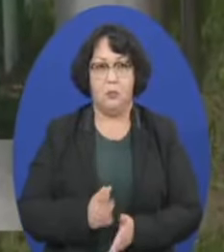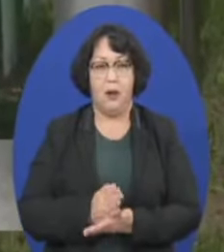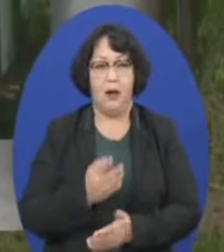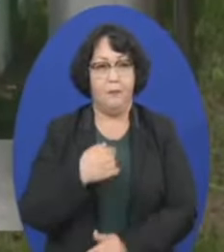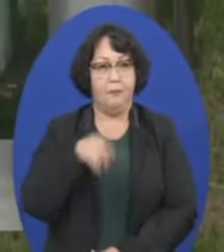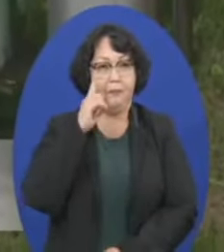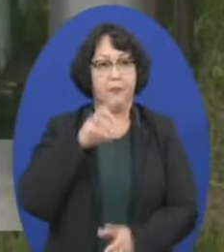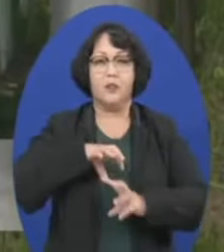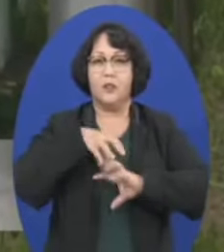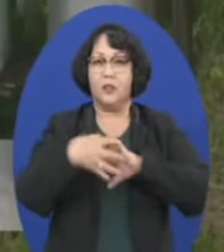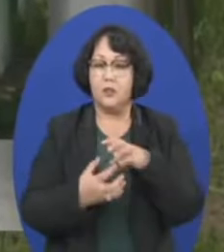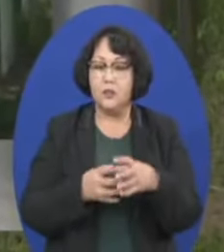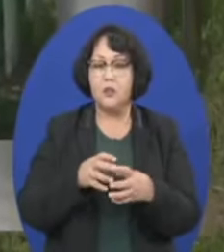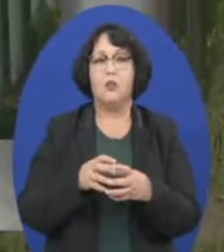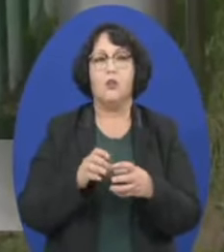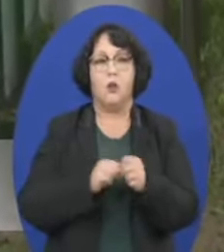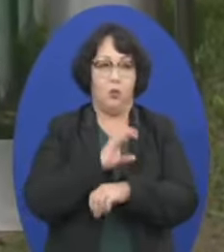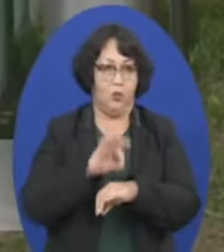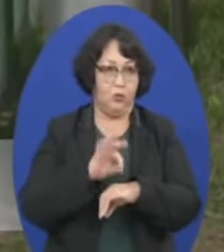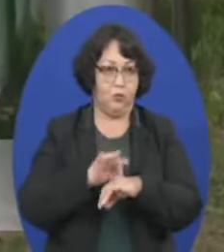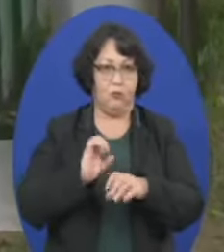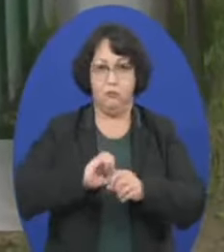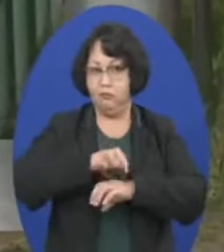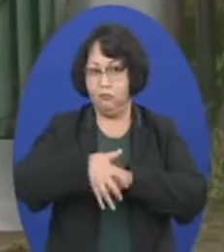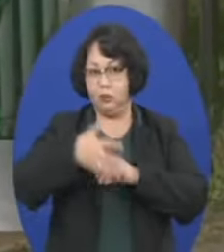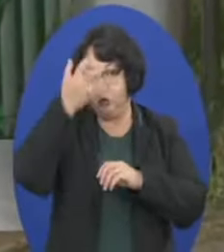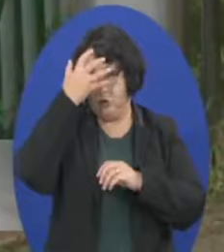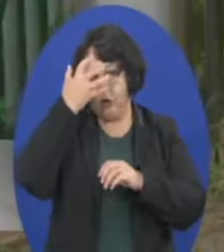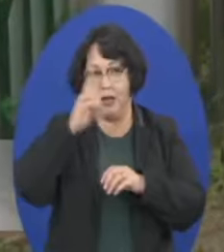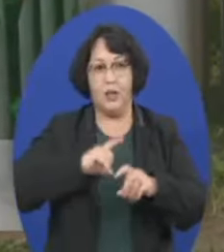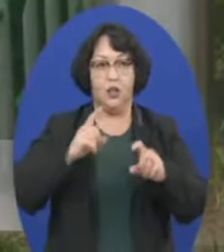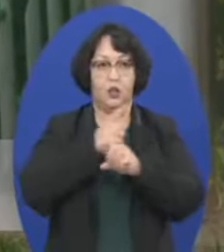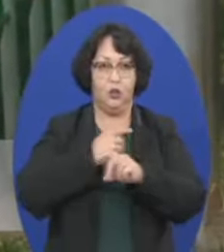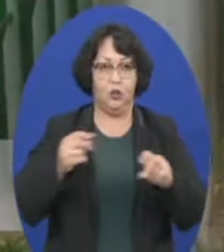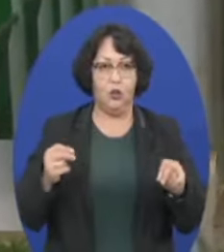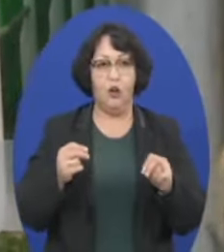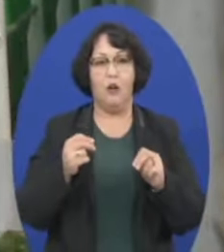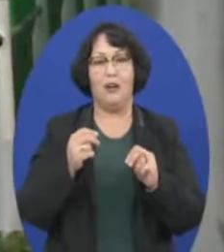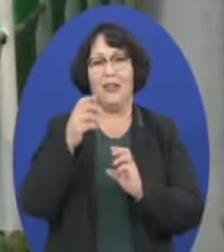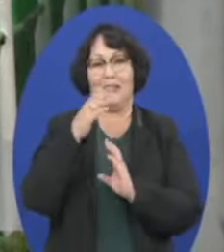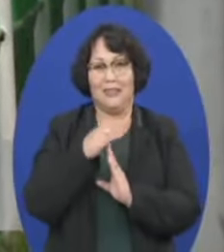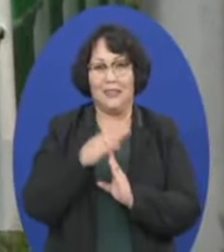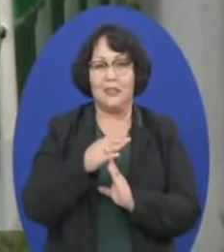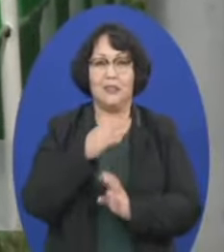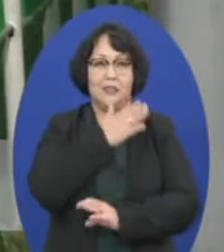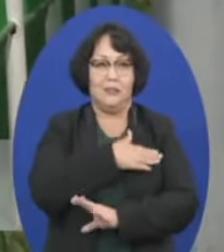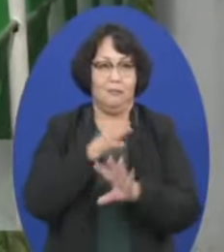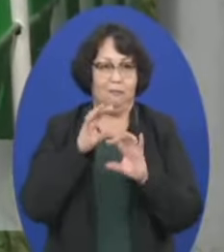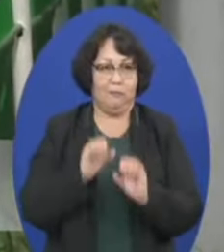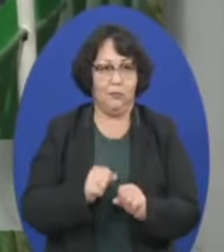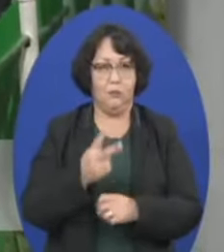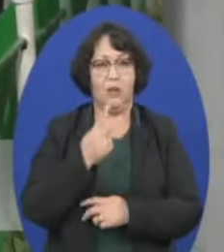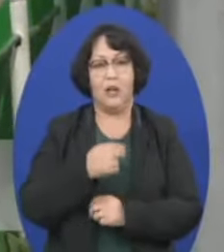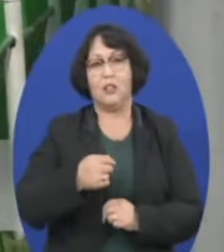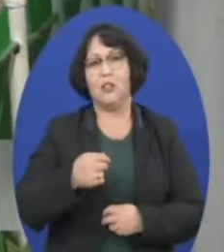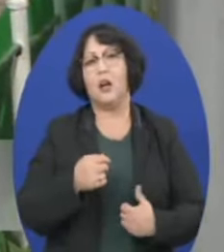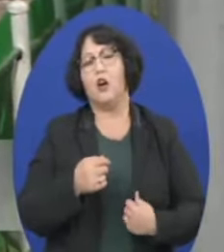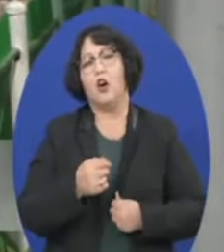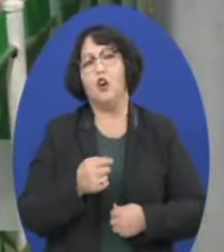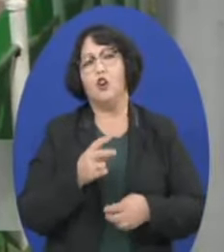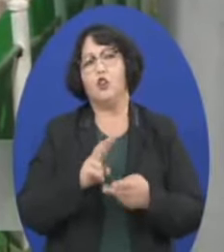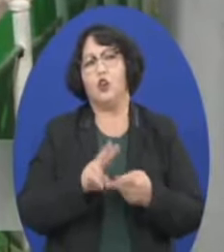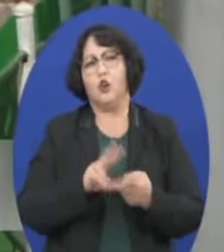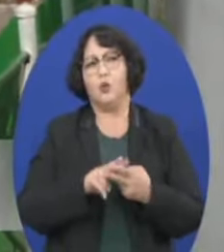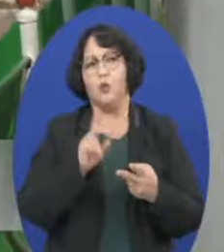За нэгдүгээр тэ дэлхийн нийтэд цар тахал голомтлон гарч буй үед төр засгийн зүгээс эрхчлөө хасах, цагдан хорих явдлыг аль болох багасгах, хоригдлуудын тоог